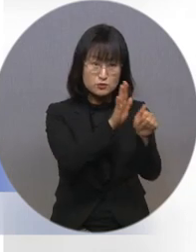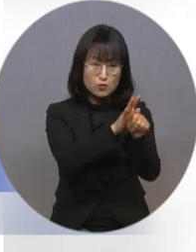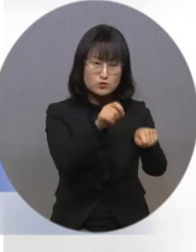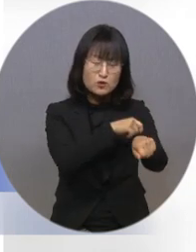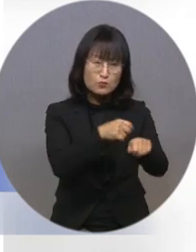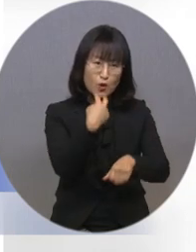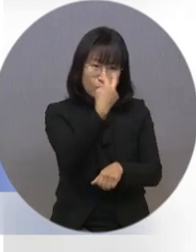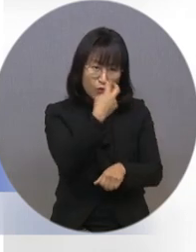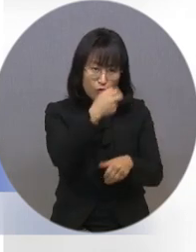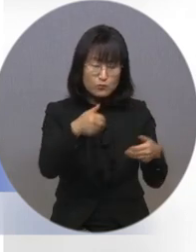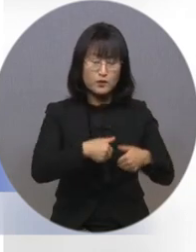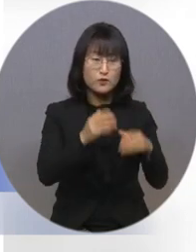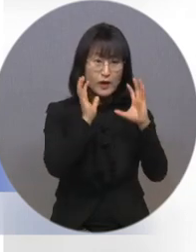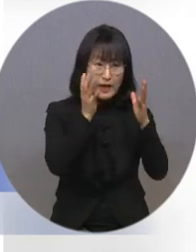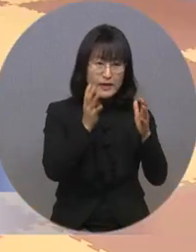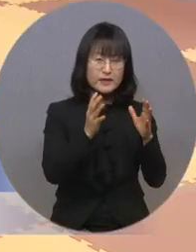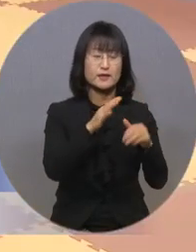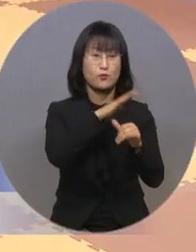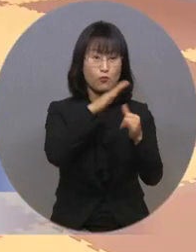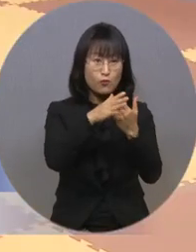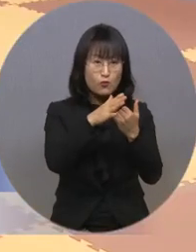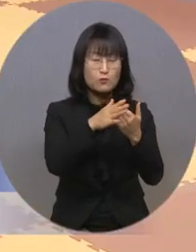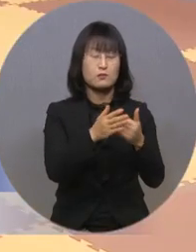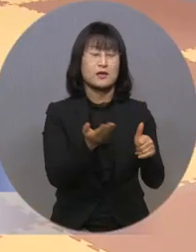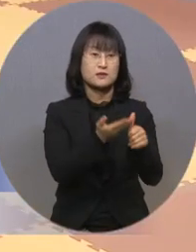필요한 영유아들의 양육 지원을 위해